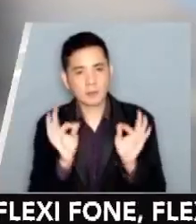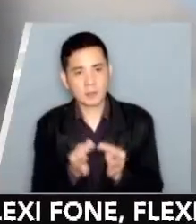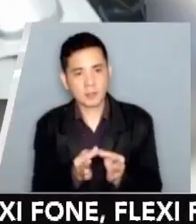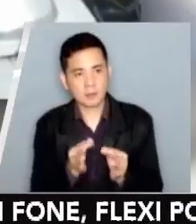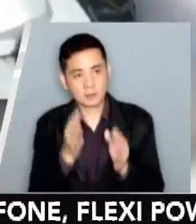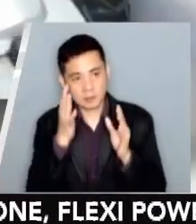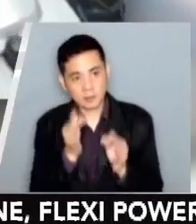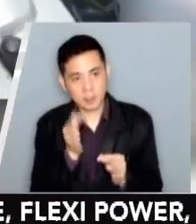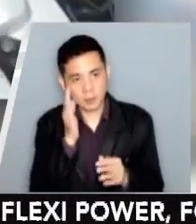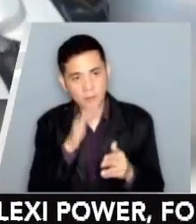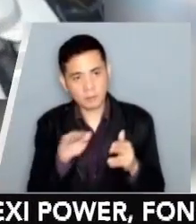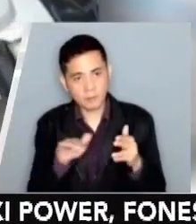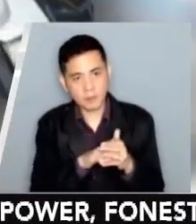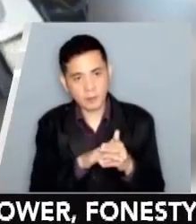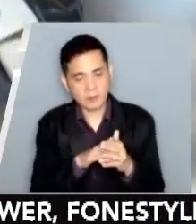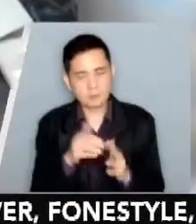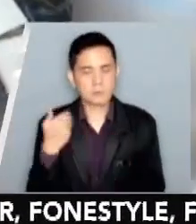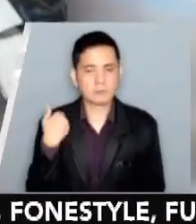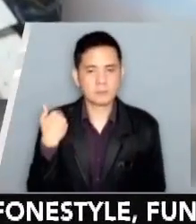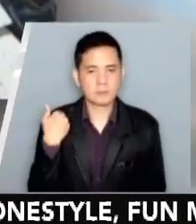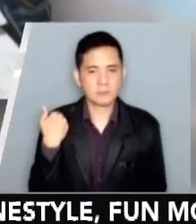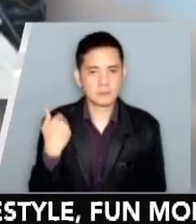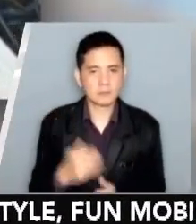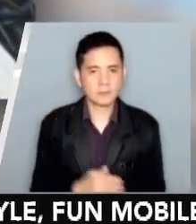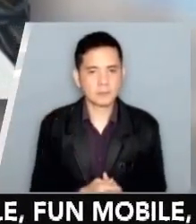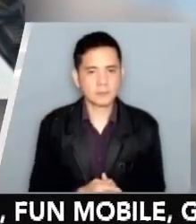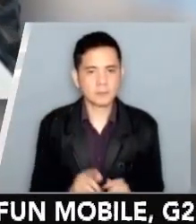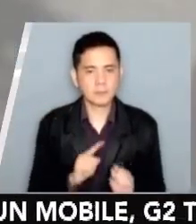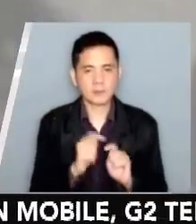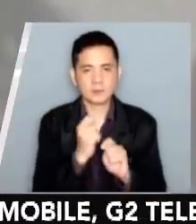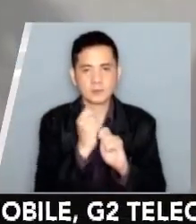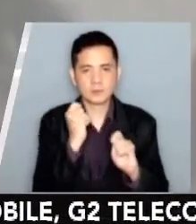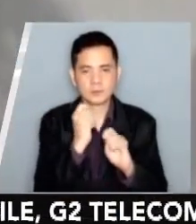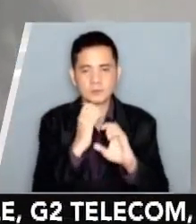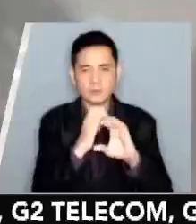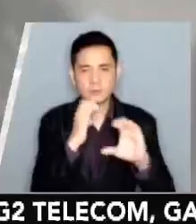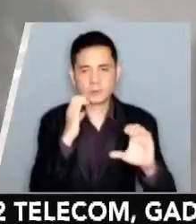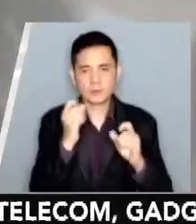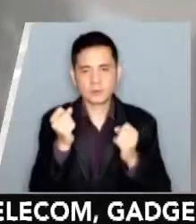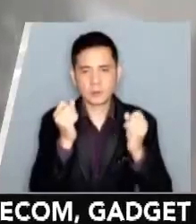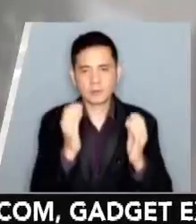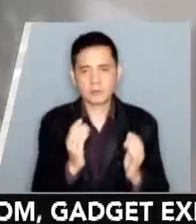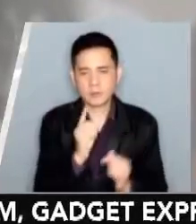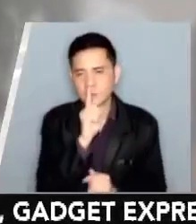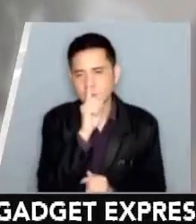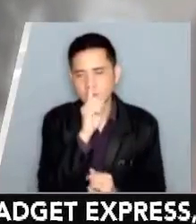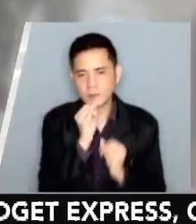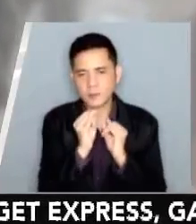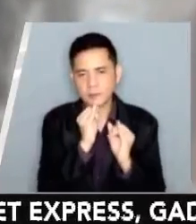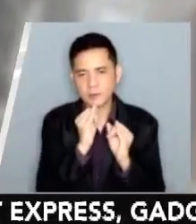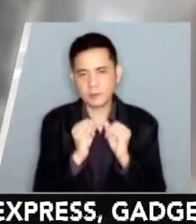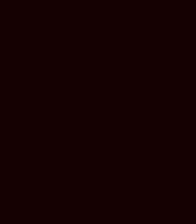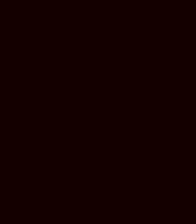magsasampa ng reklamo. Kaya nakalaya muna ang truck driver na wala pang pahayag.